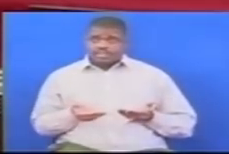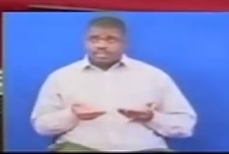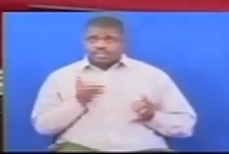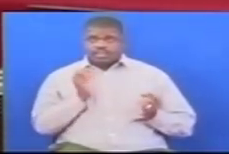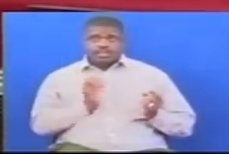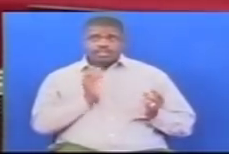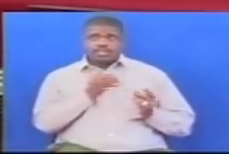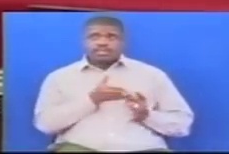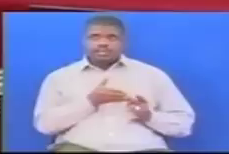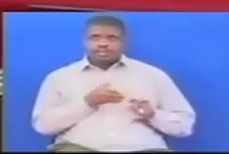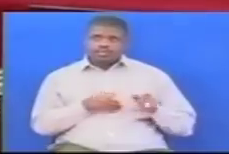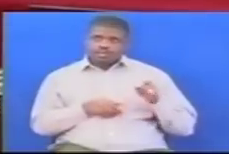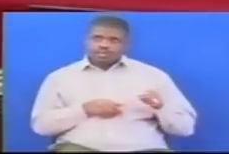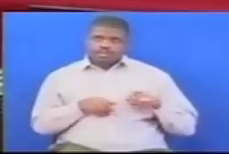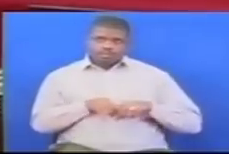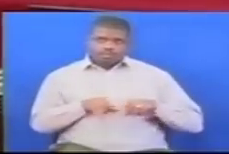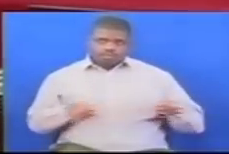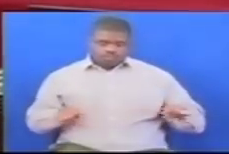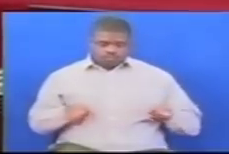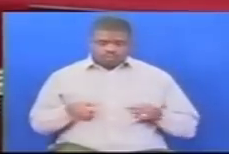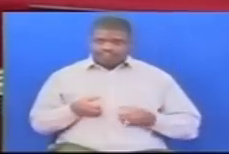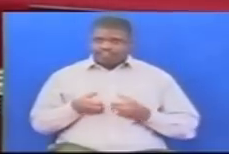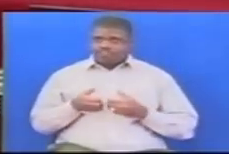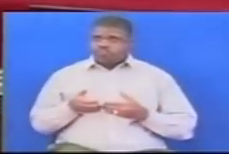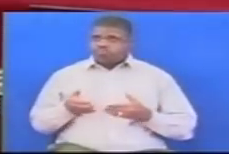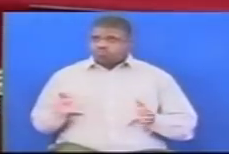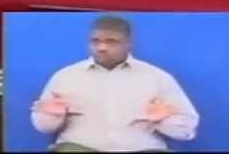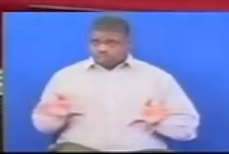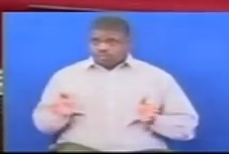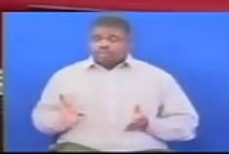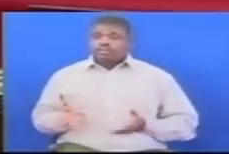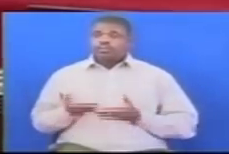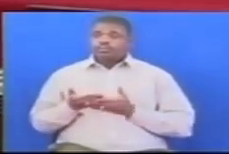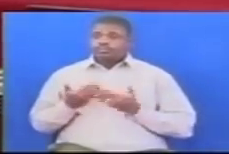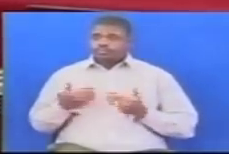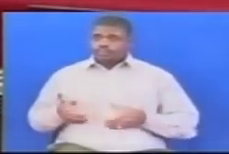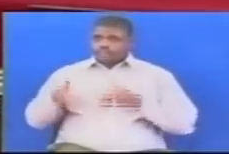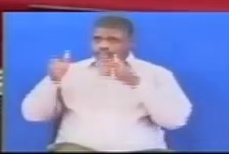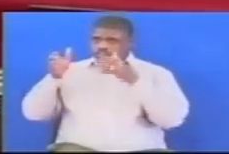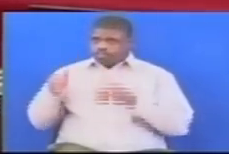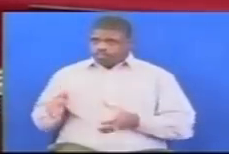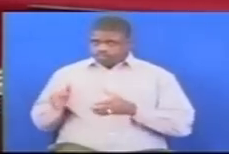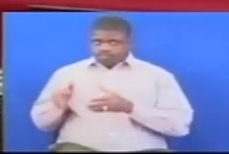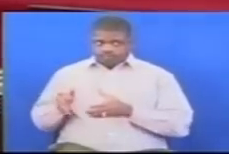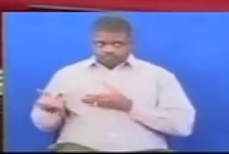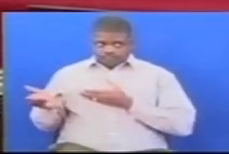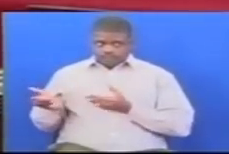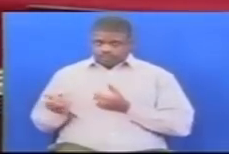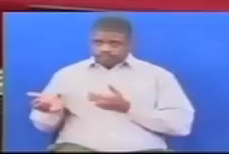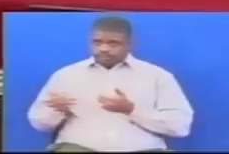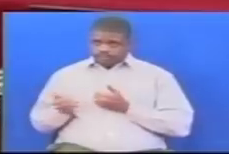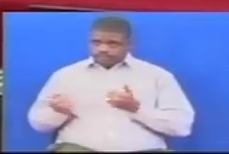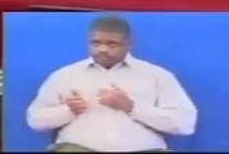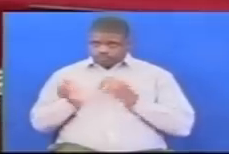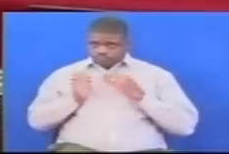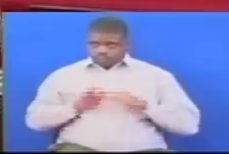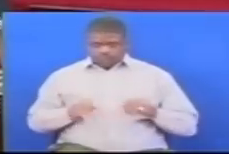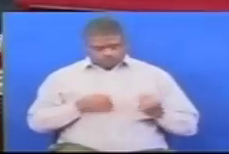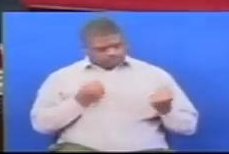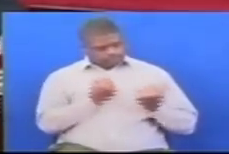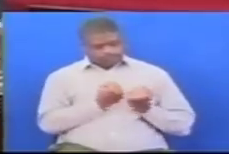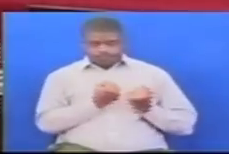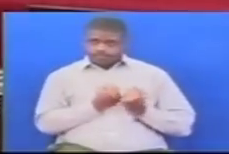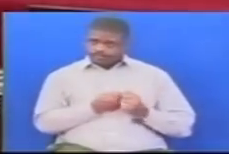ili mabomba yale yaanze kufumuliwa, kwa sababu tenki ambalo lilikuwa linachelewesha limekwisha